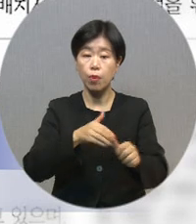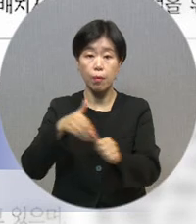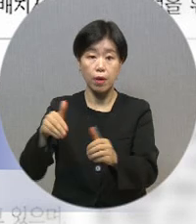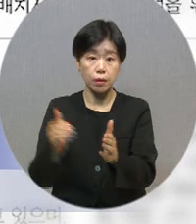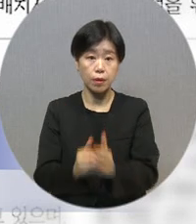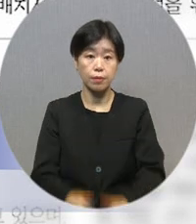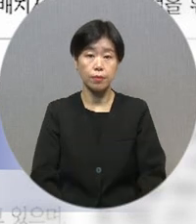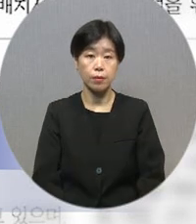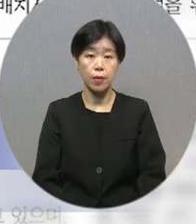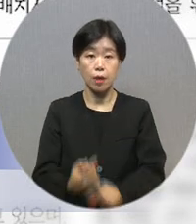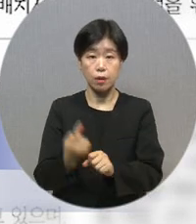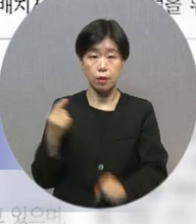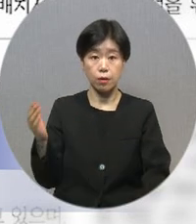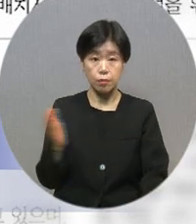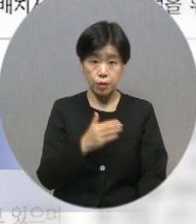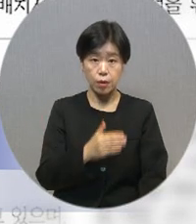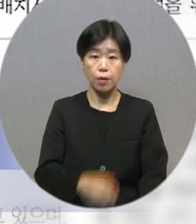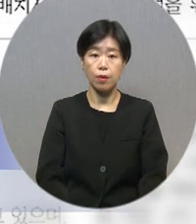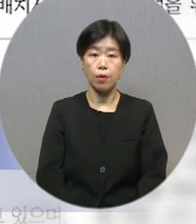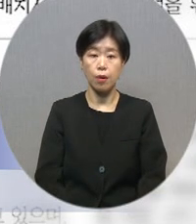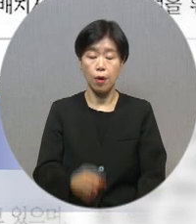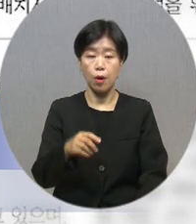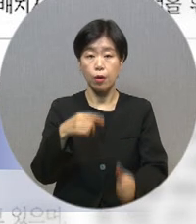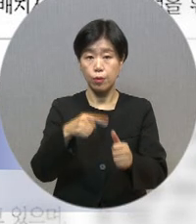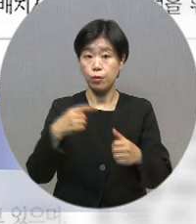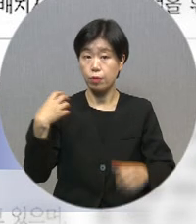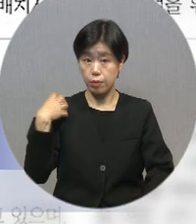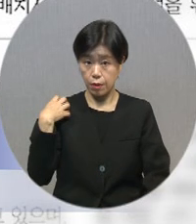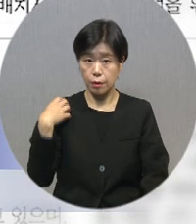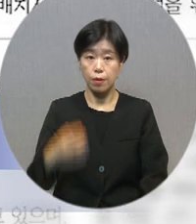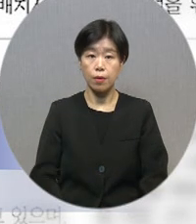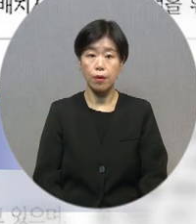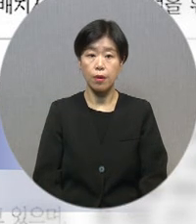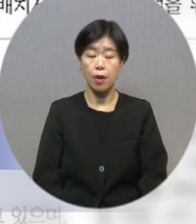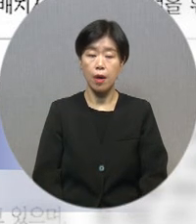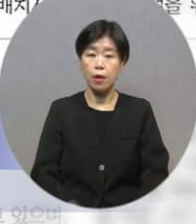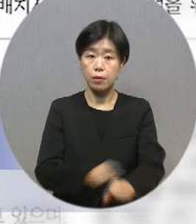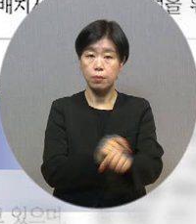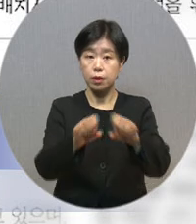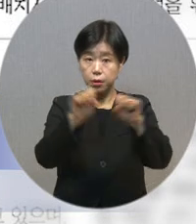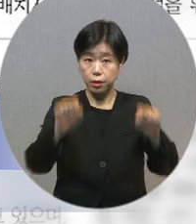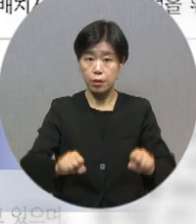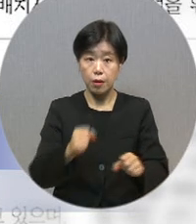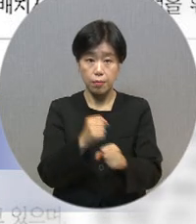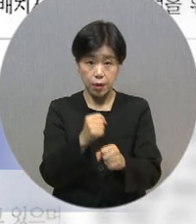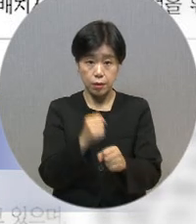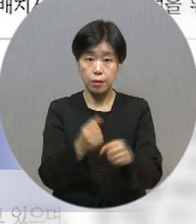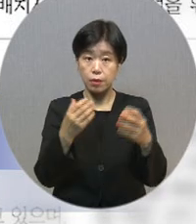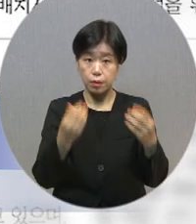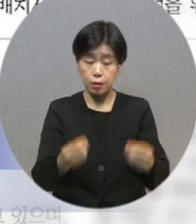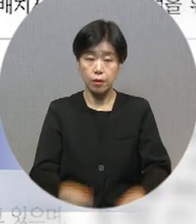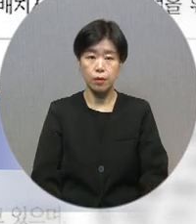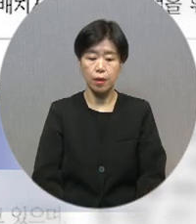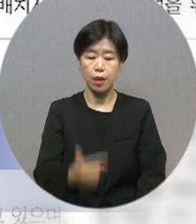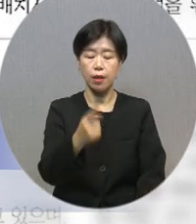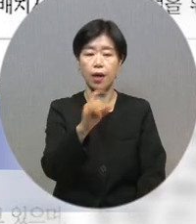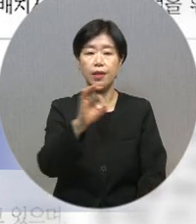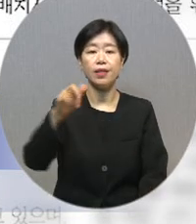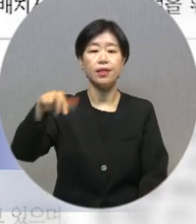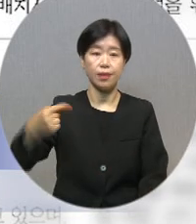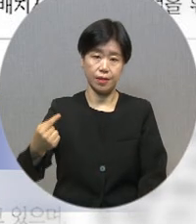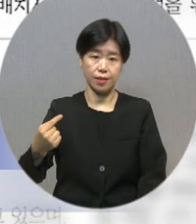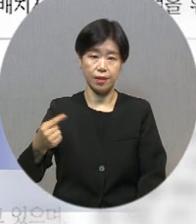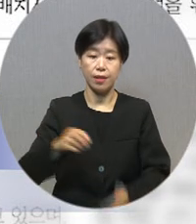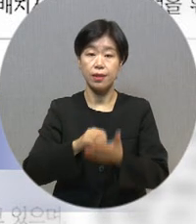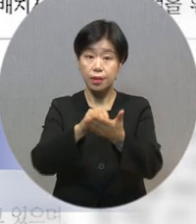서울시교육청은 서울 특수교육 배치 시스템을 개발해이 중고등학교 진학 특수교육 대상 학생은 나이스로 진학 신청을